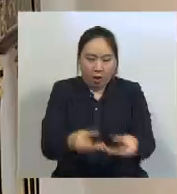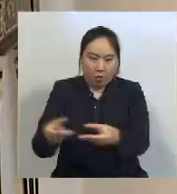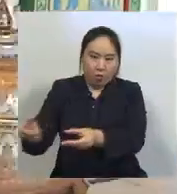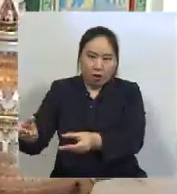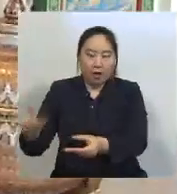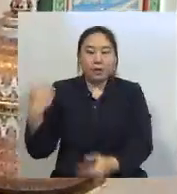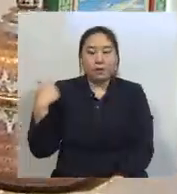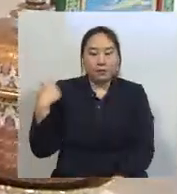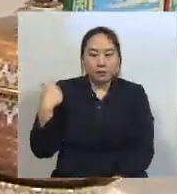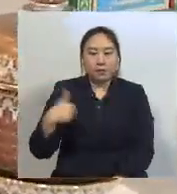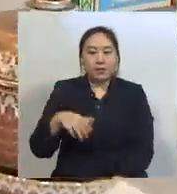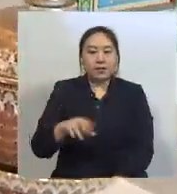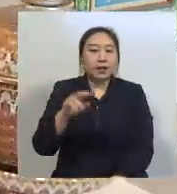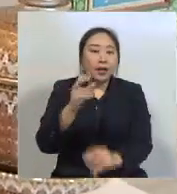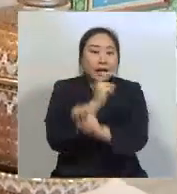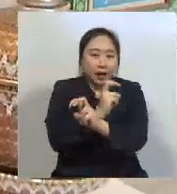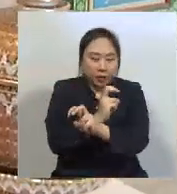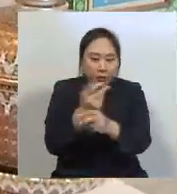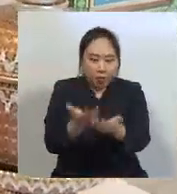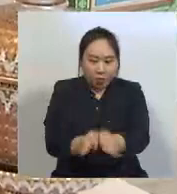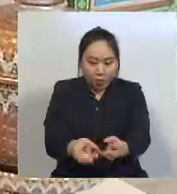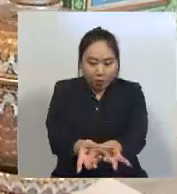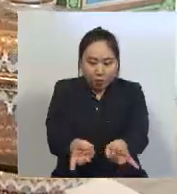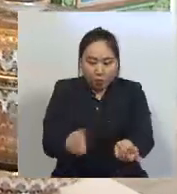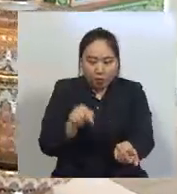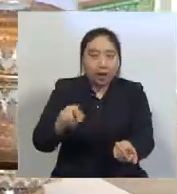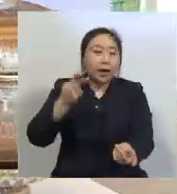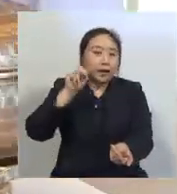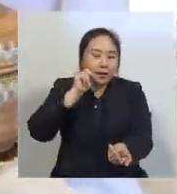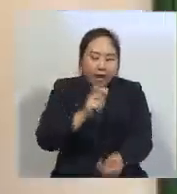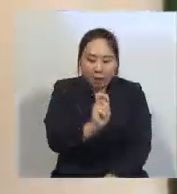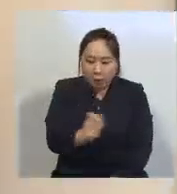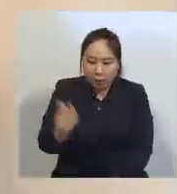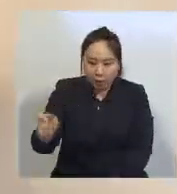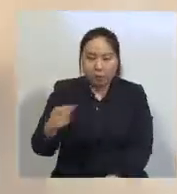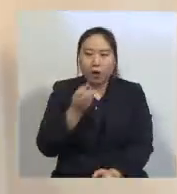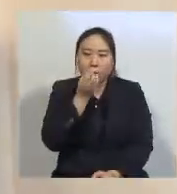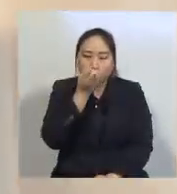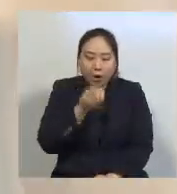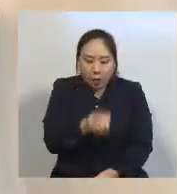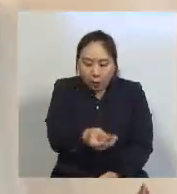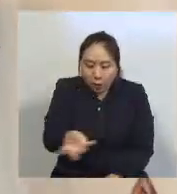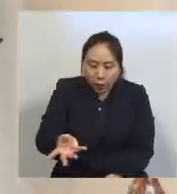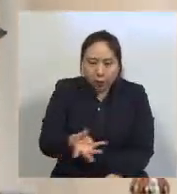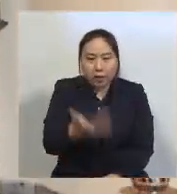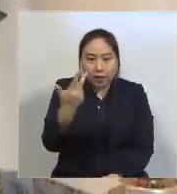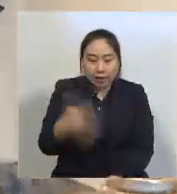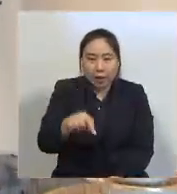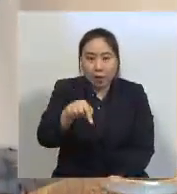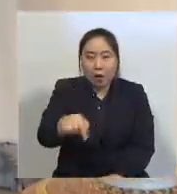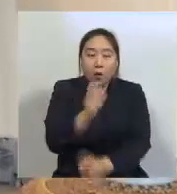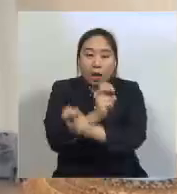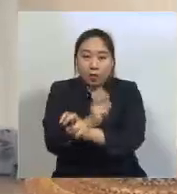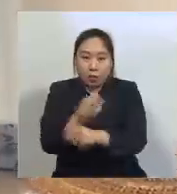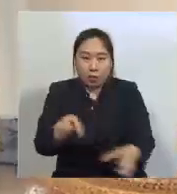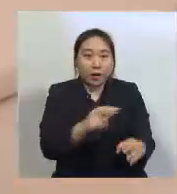น้ำอบที่อัฐิและปล่อยดอกไม้แล้วเก็บอัฐิพลเอกเปรมตินสุรานนท์จุ่มลงในน้ำอบ